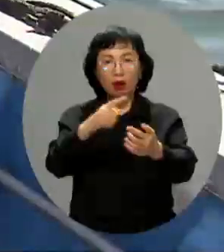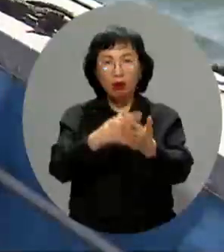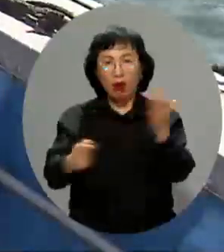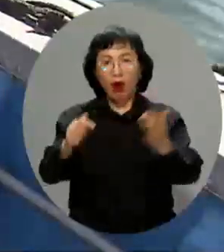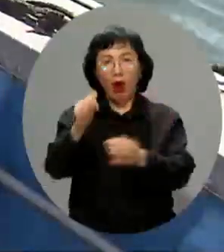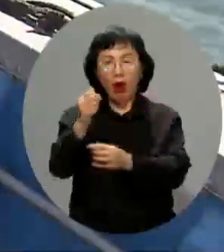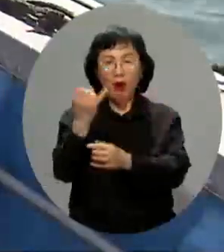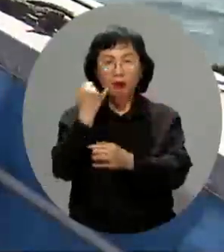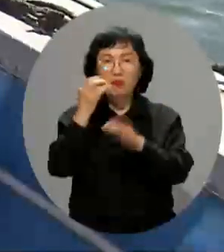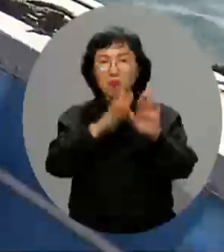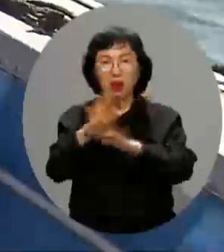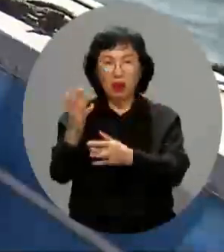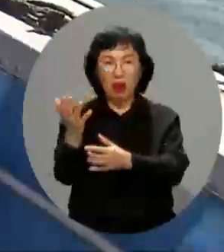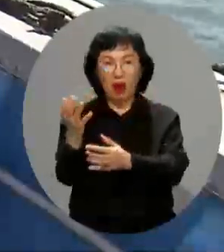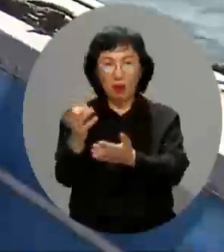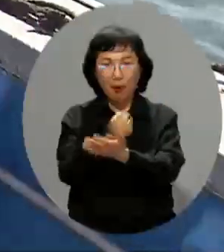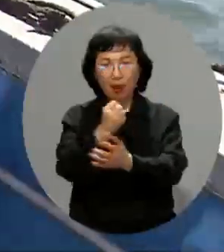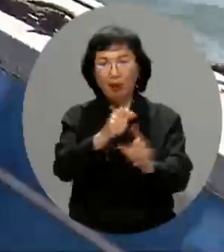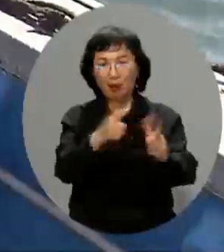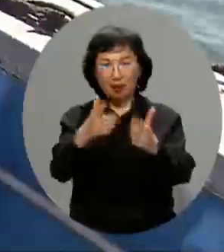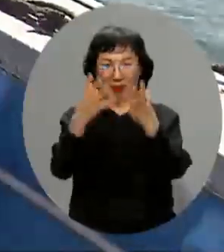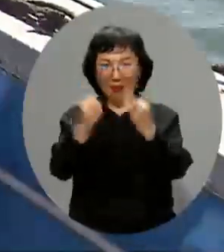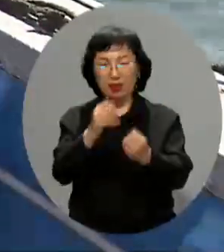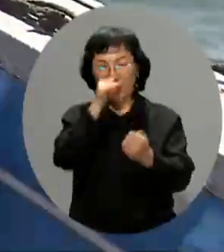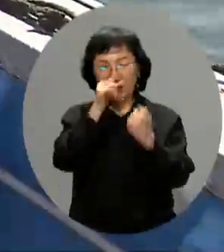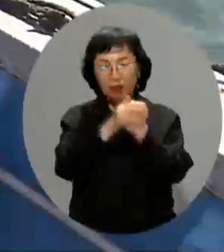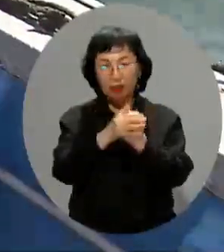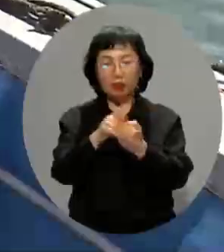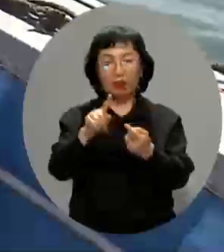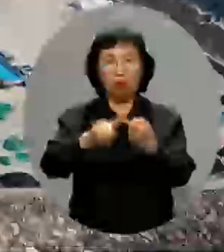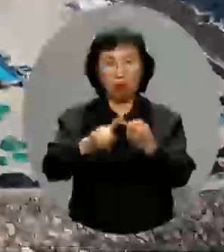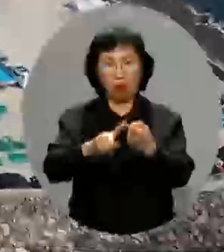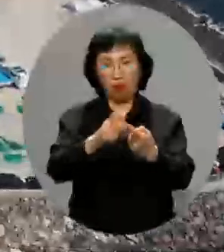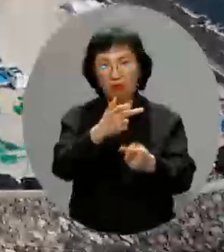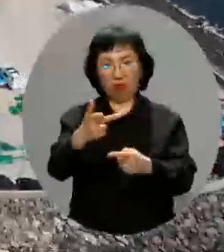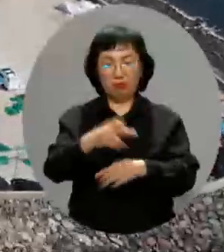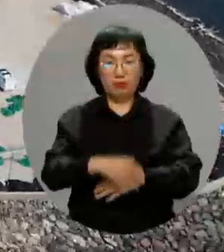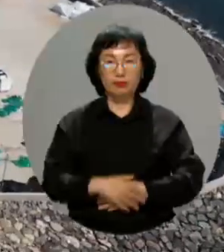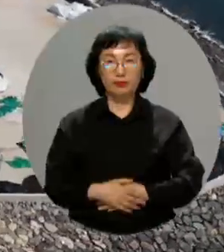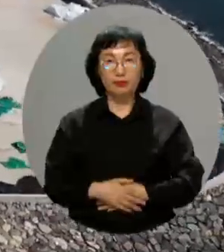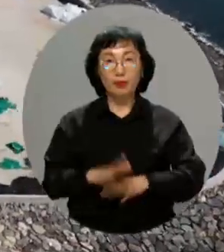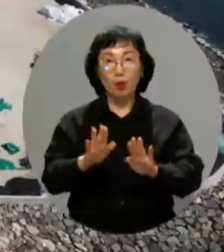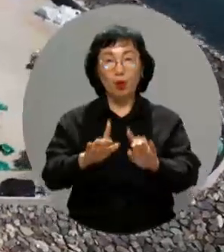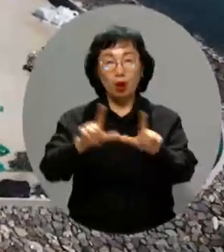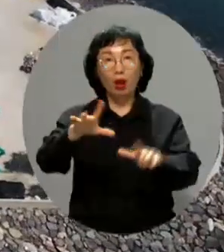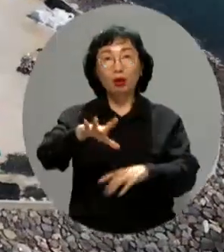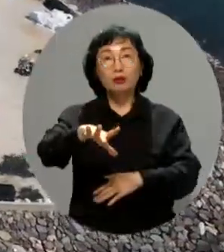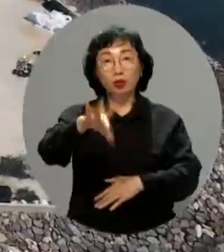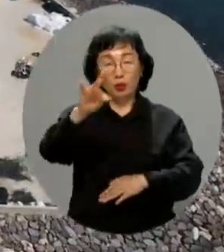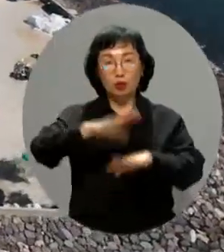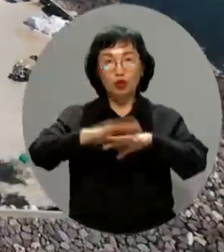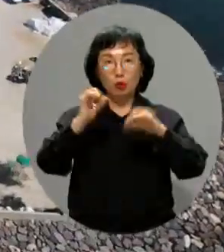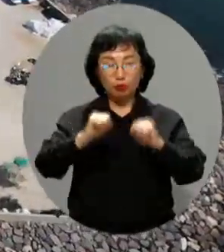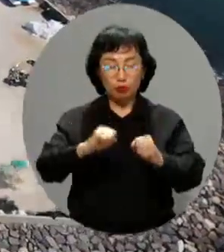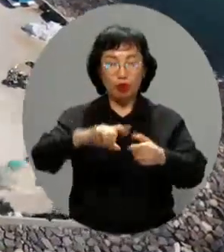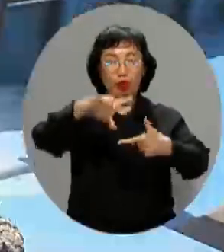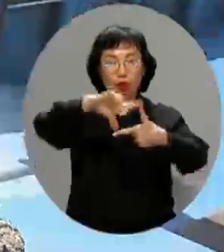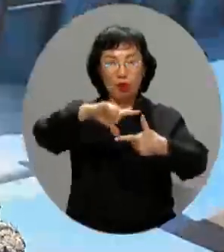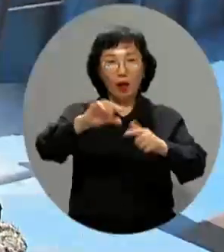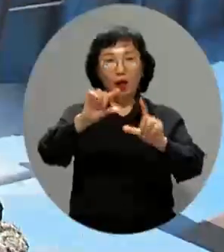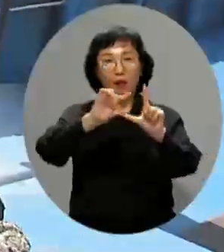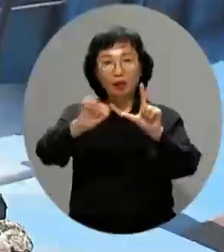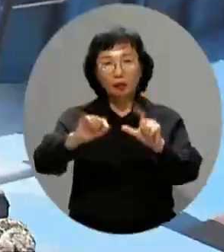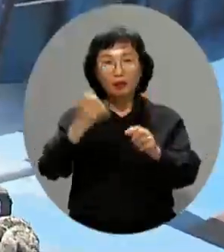수는 최근 조사 결과 100평방미터당 32마리를 넘어섰습니다. 올해 들어 처음으로 전북과 경남 일부